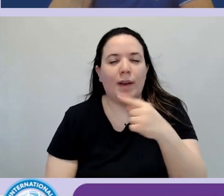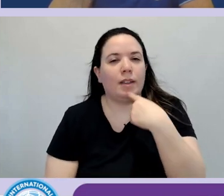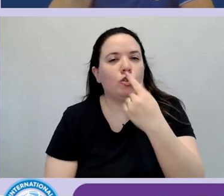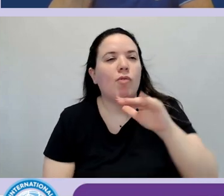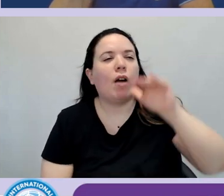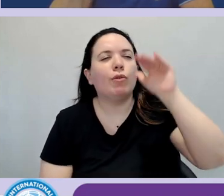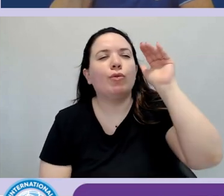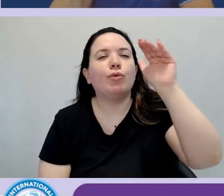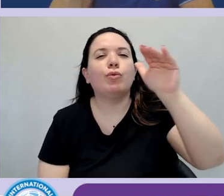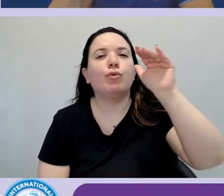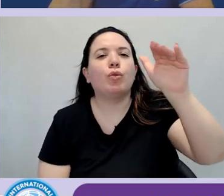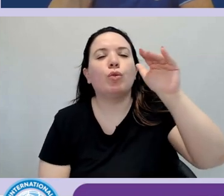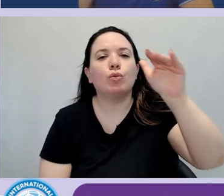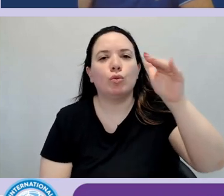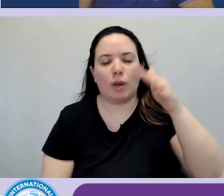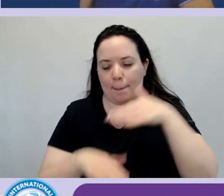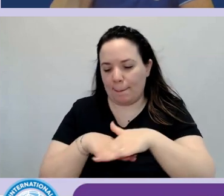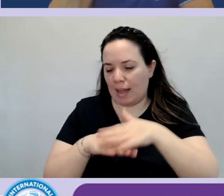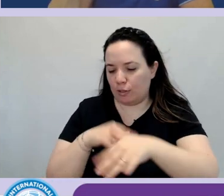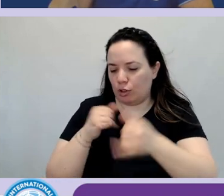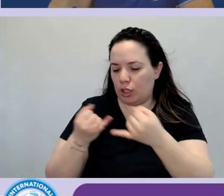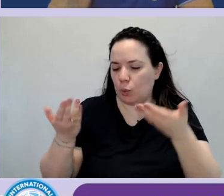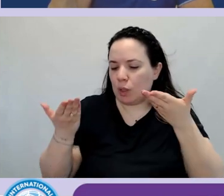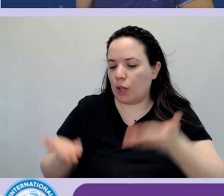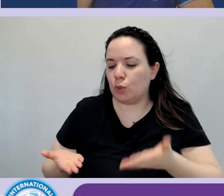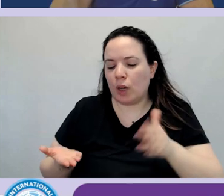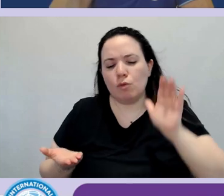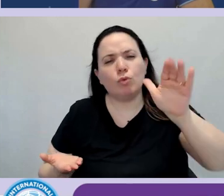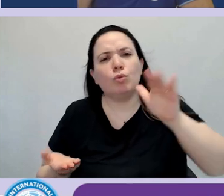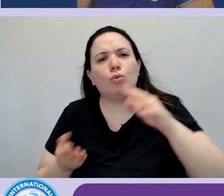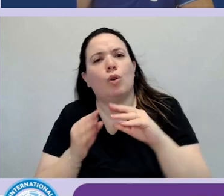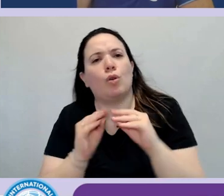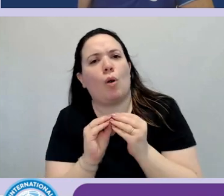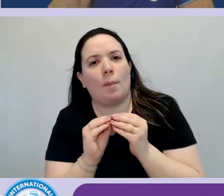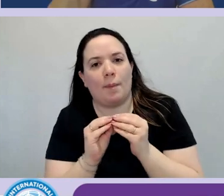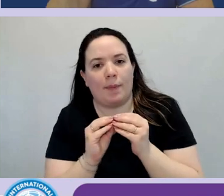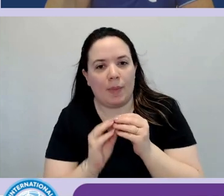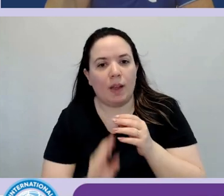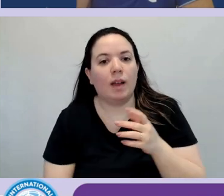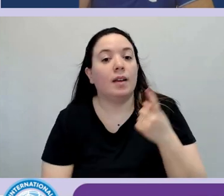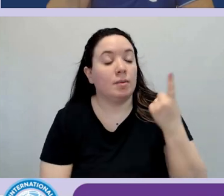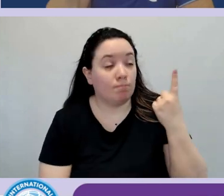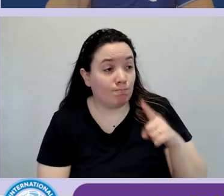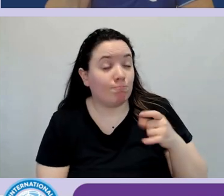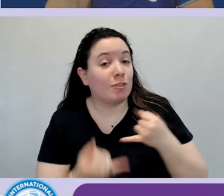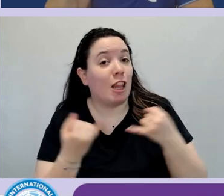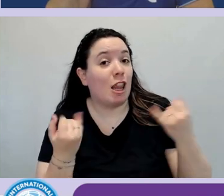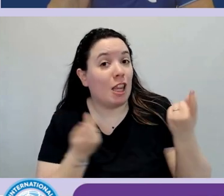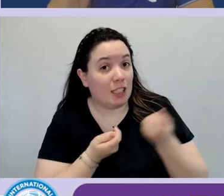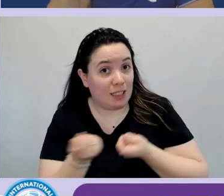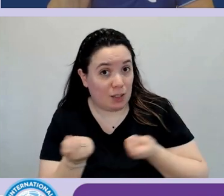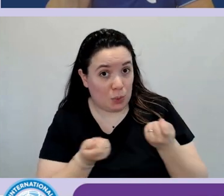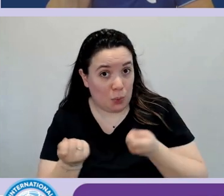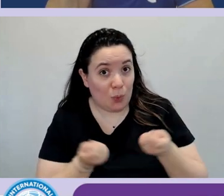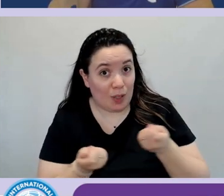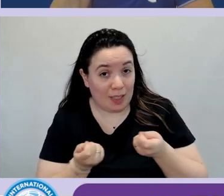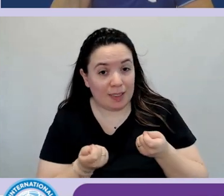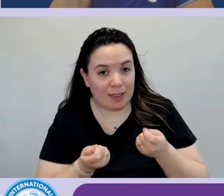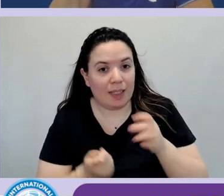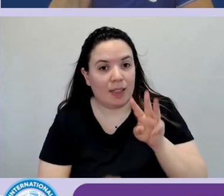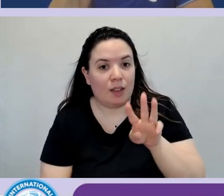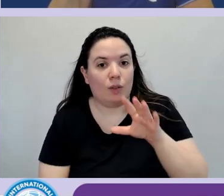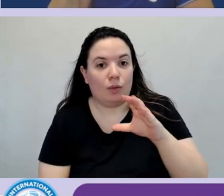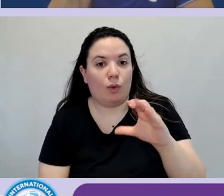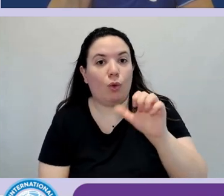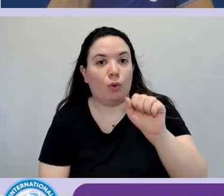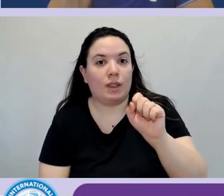possiamo prevedere rispetto agli attuali Metodi e linee guida linee guida un tema di cui si sta parlando che alcuni chiedono sono